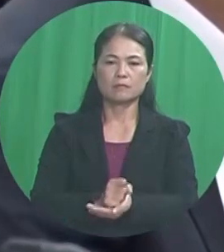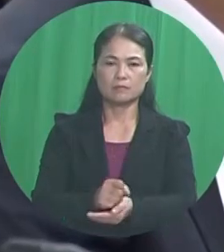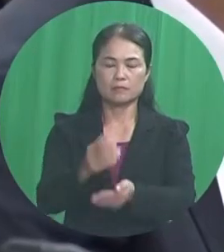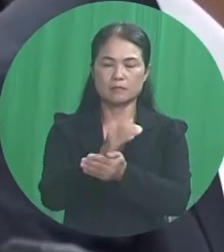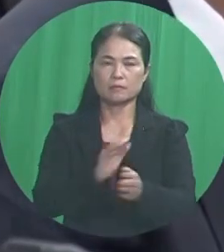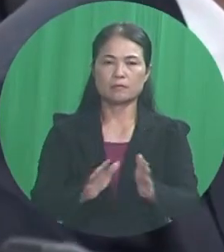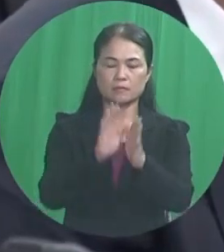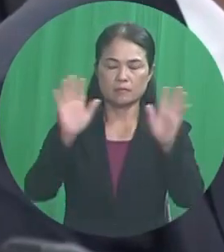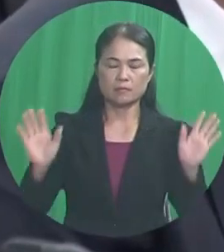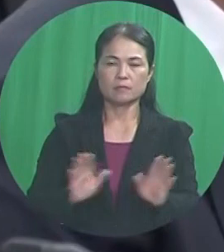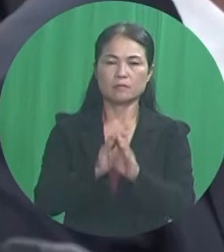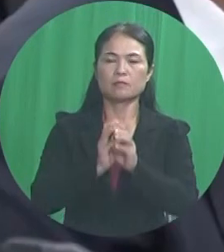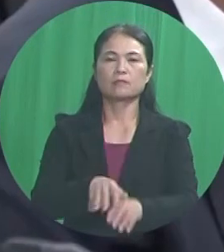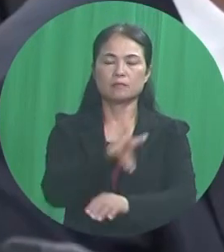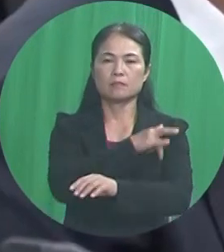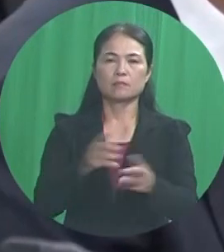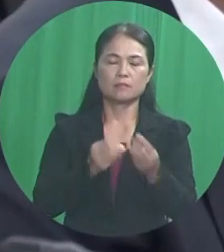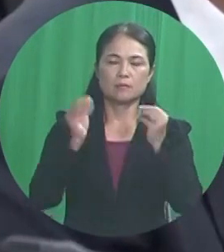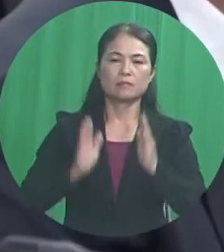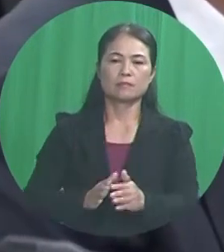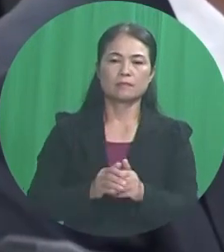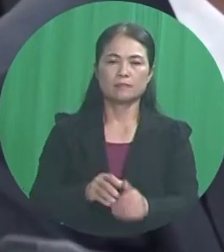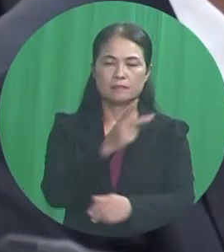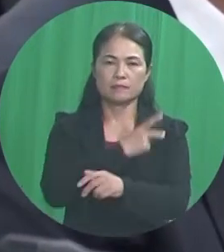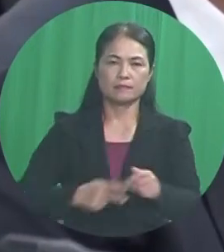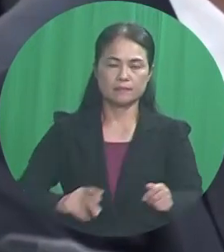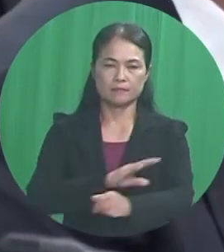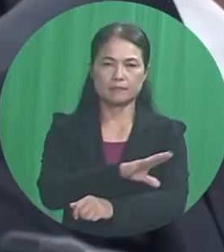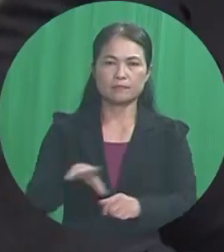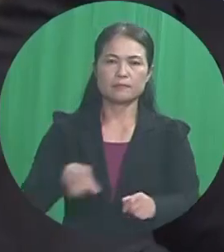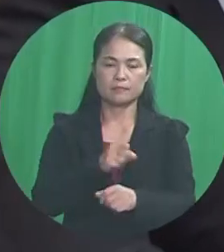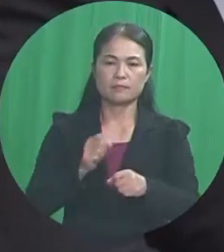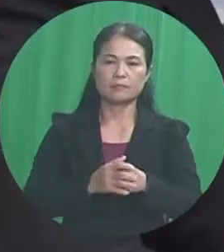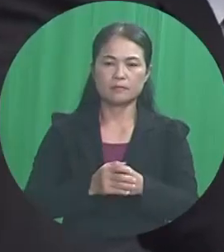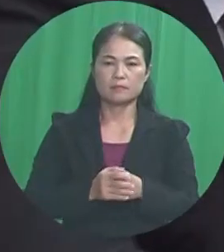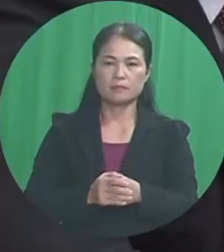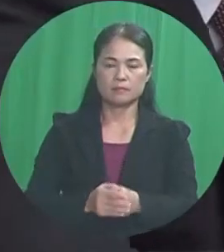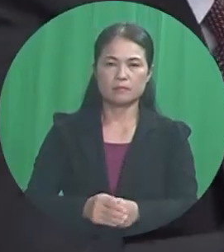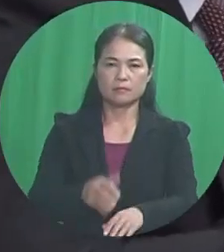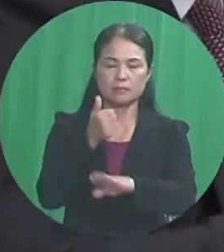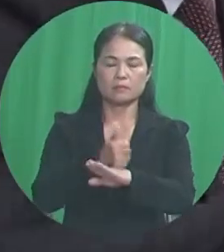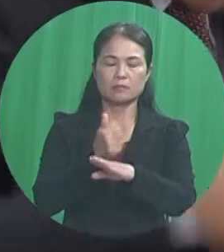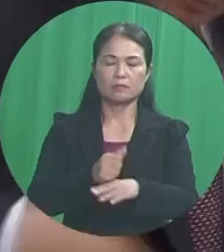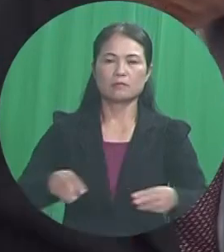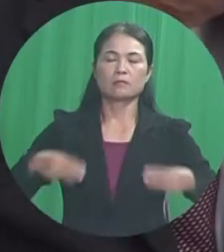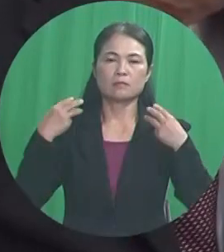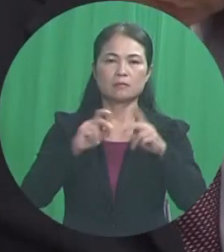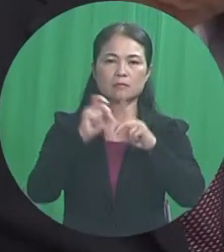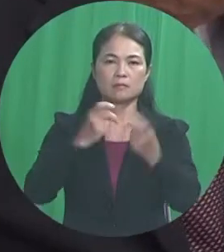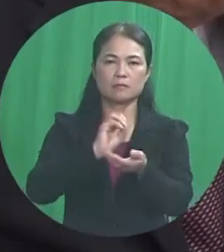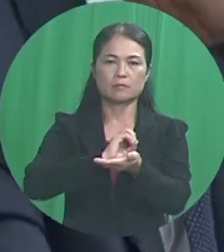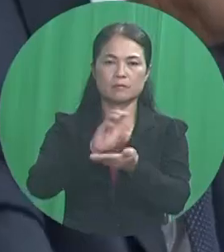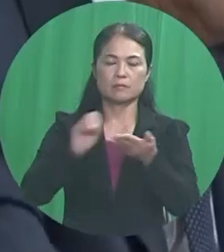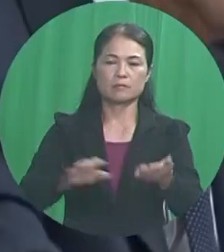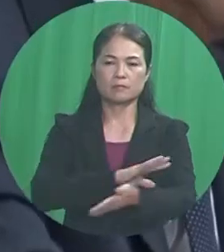ចមហាបវរធិបតីហ៊ុនម៉ាណែតនាយករដ្ឋមន្ត្រីនៃព្រះរាជាណាចក្រកម្ពុជានិងជាប្រធានយុវជនគណបកប្រជាជ